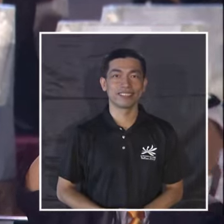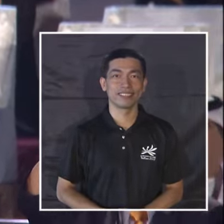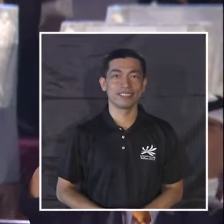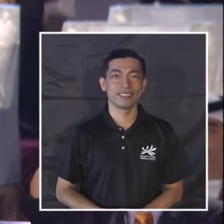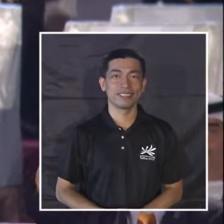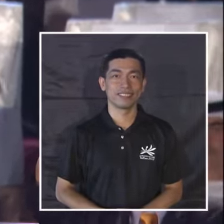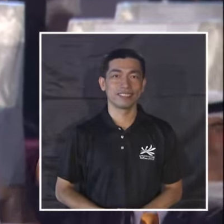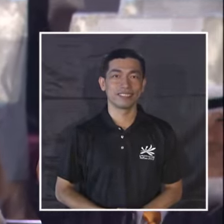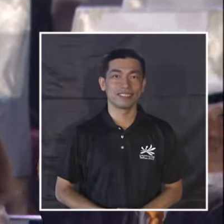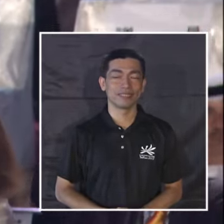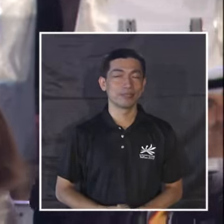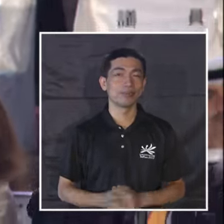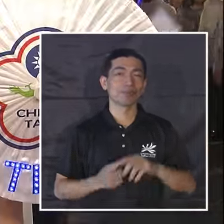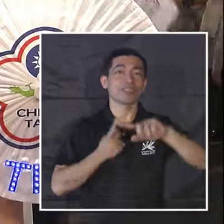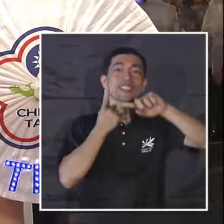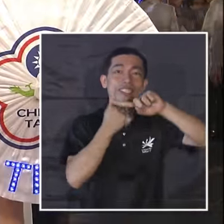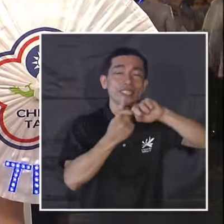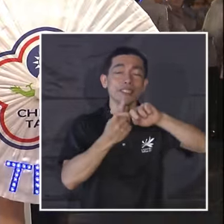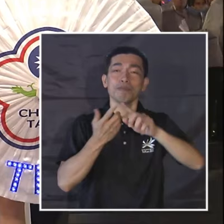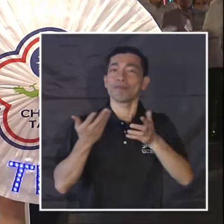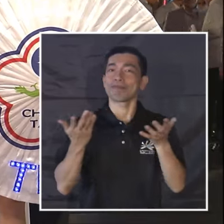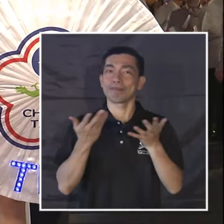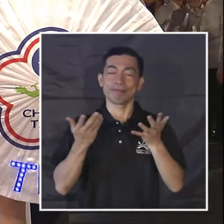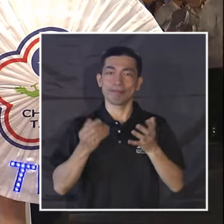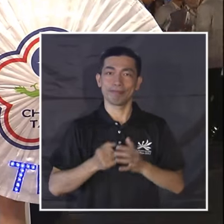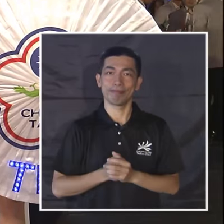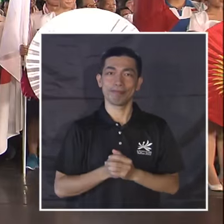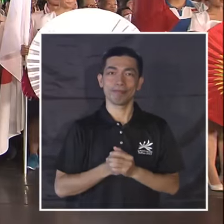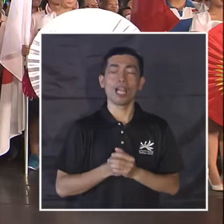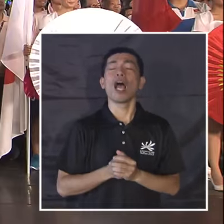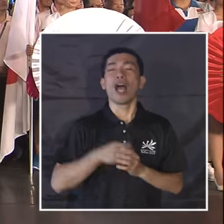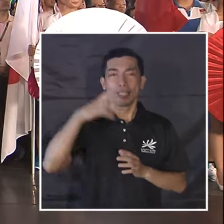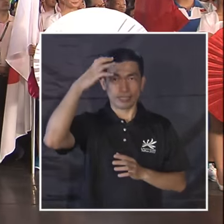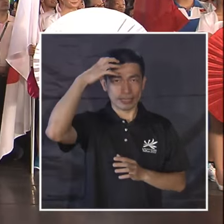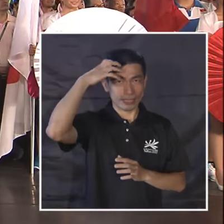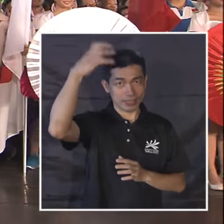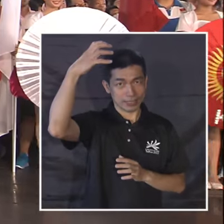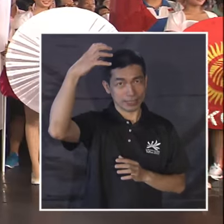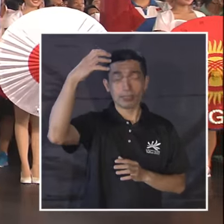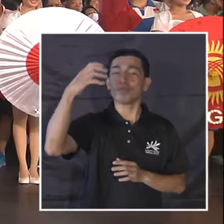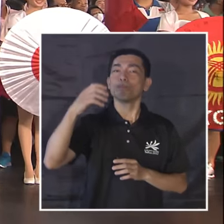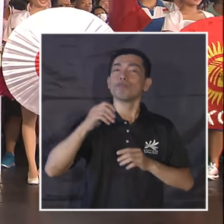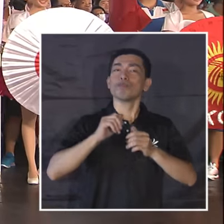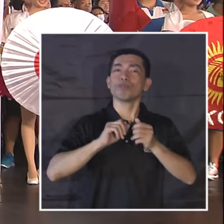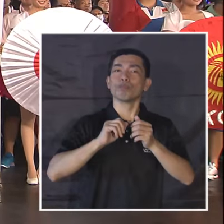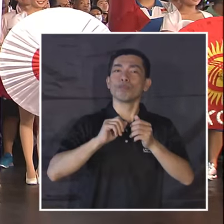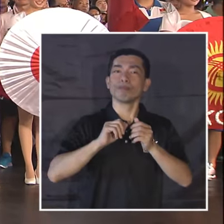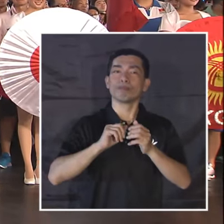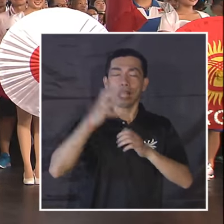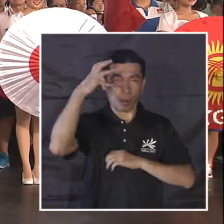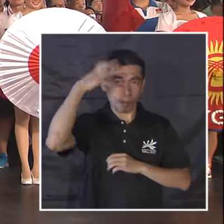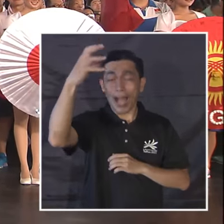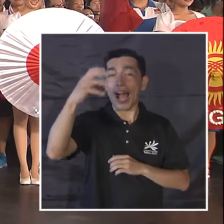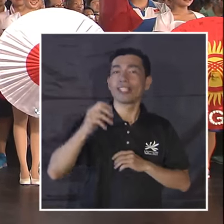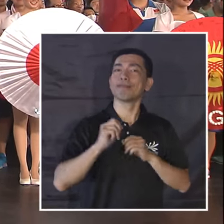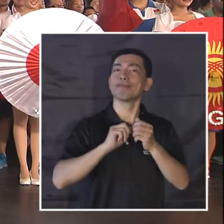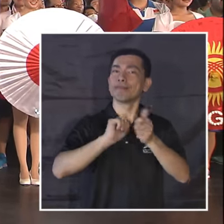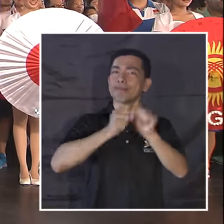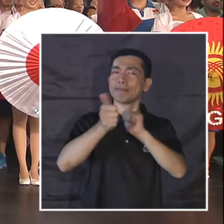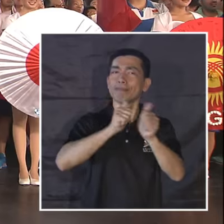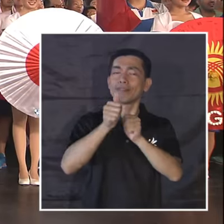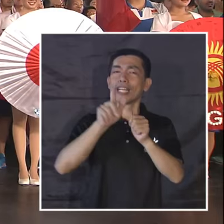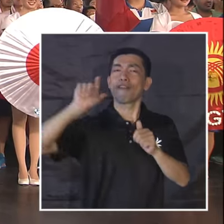另外呢，还要跟大家介绍的就是体育署副署长王水文，王副署长， 欢迎